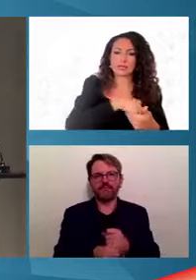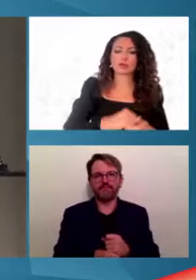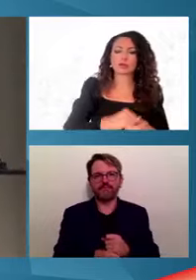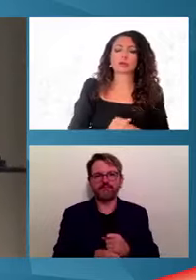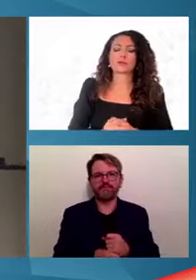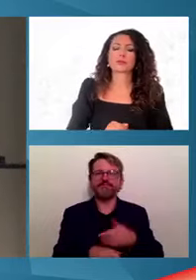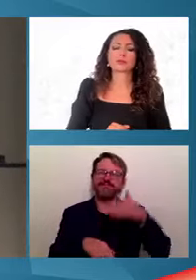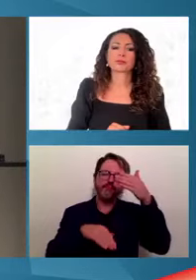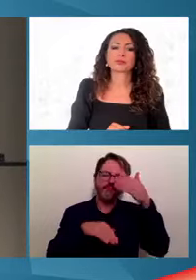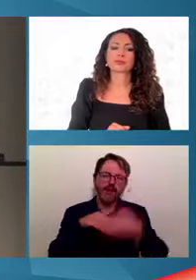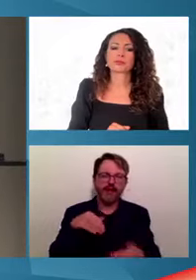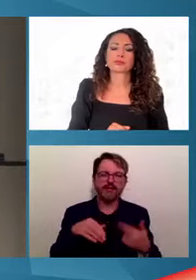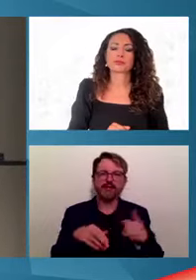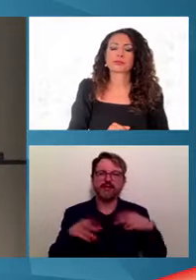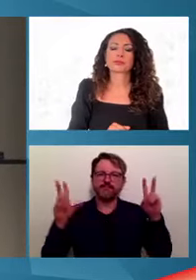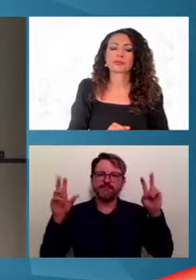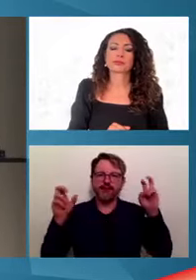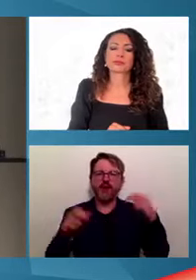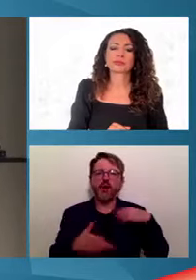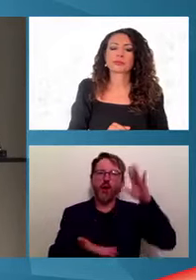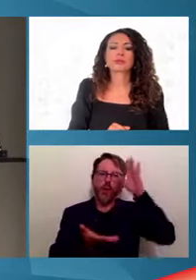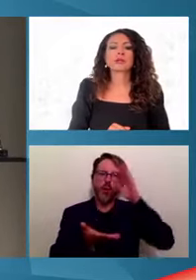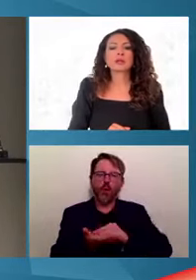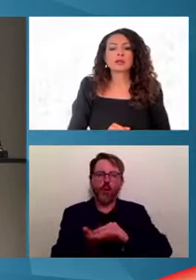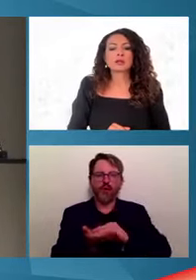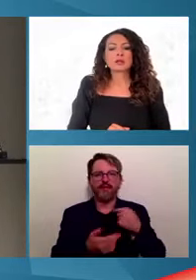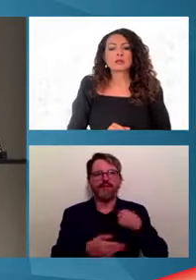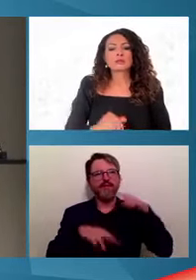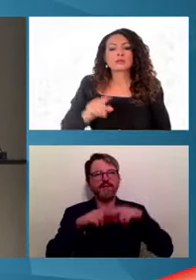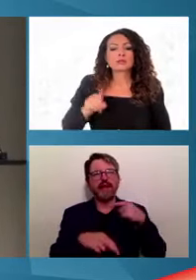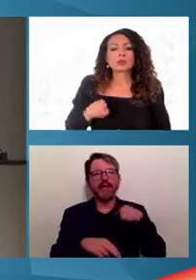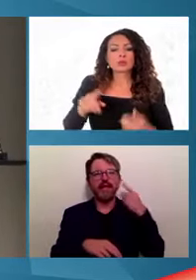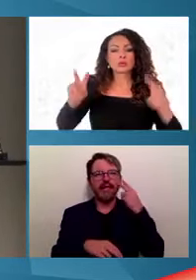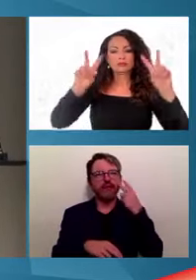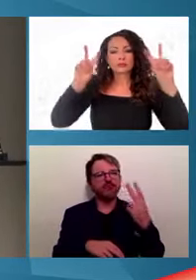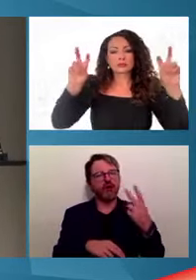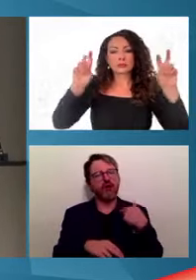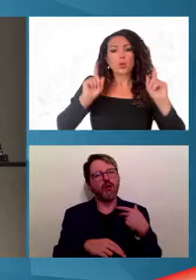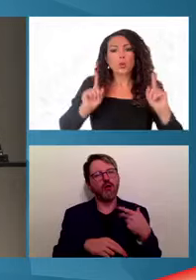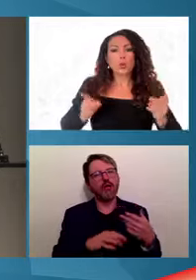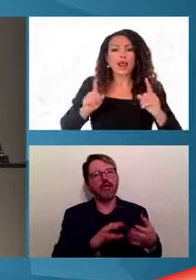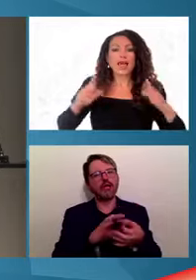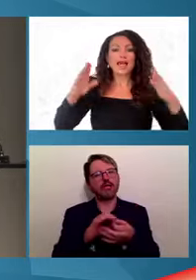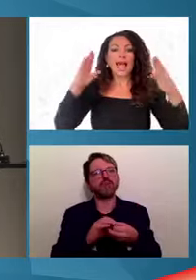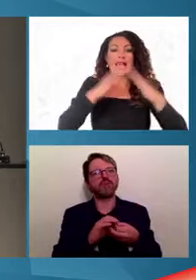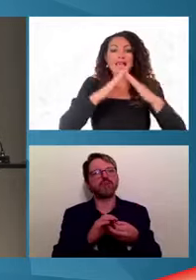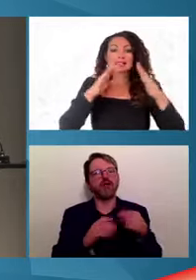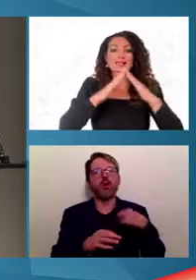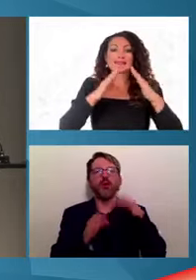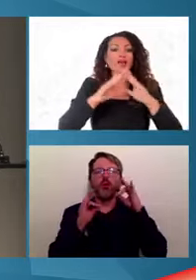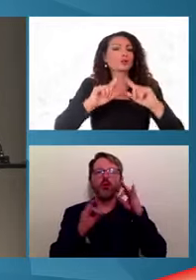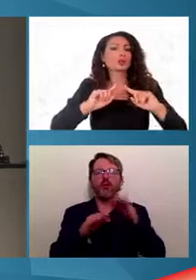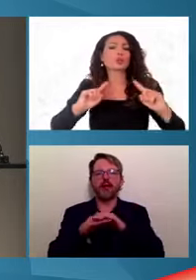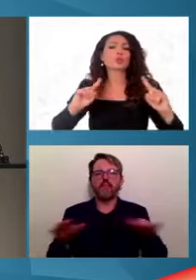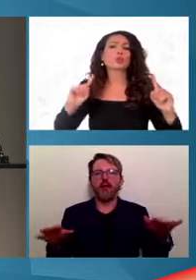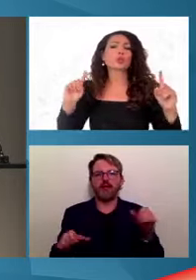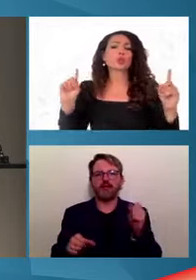Südtiroler Gesellschaft schaue, dann muss ich sagen, können wir auch hier auf einer guten Basis aufbauen. Ich nenne auch hier zwei